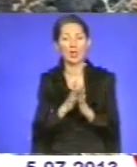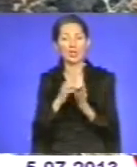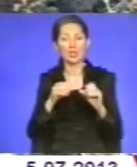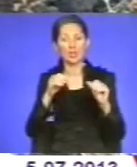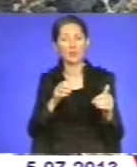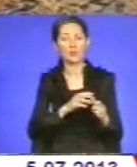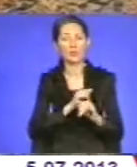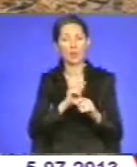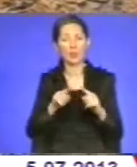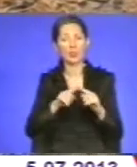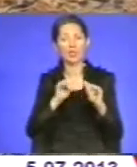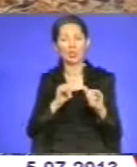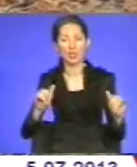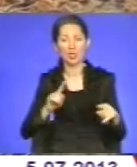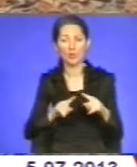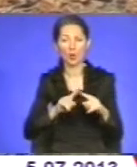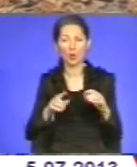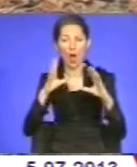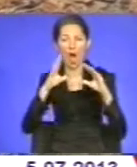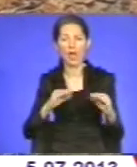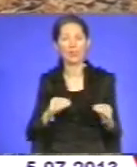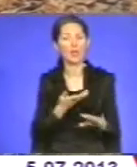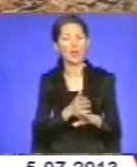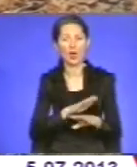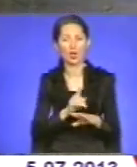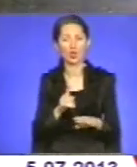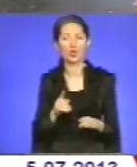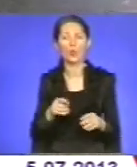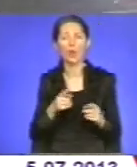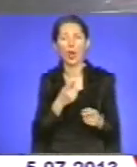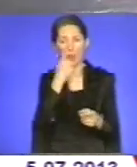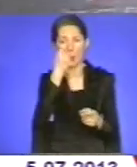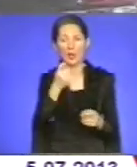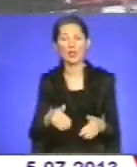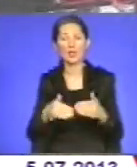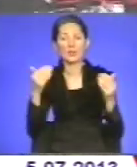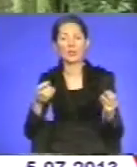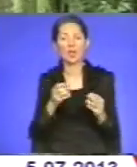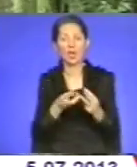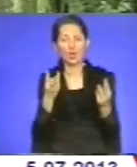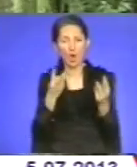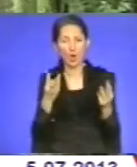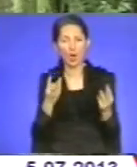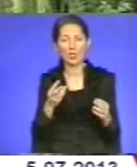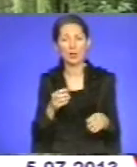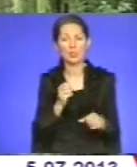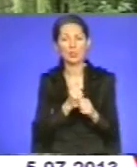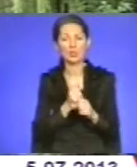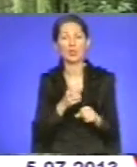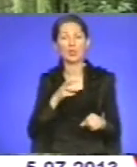важко. Щоб запобігти великому розгорянню, працівники МНС проводять протипожежні заходи на полях. Хлібні масиви у